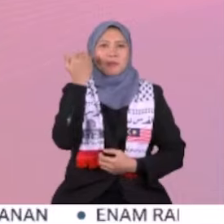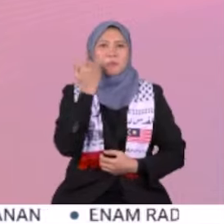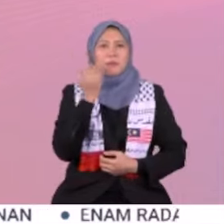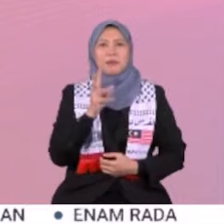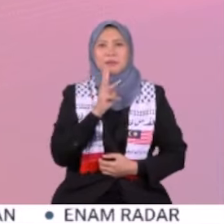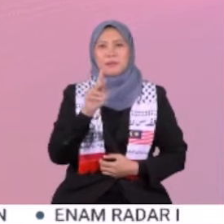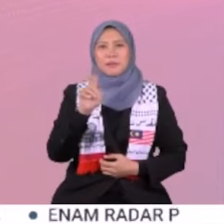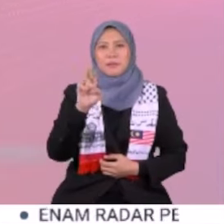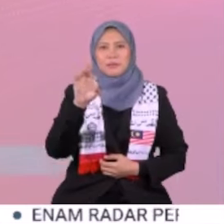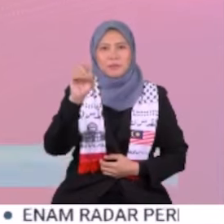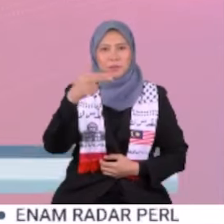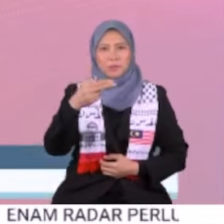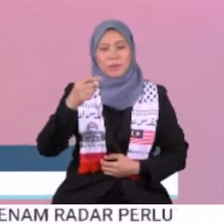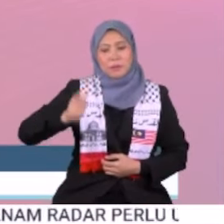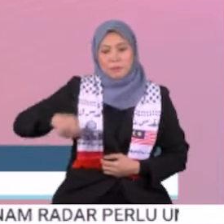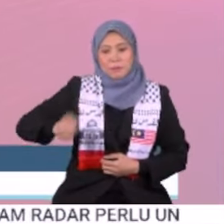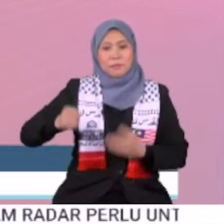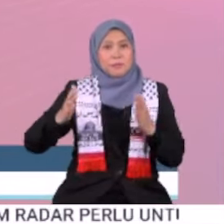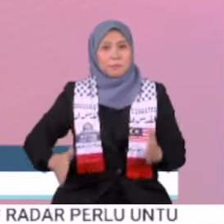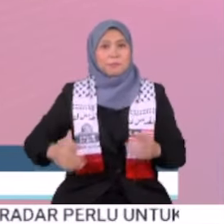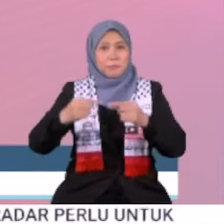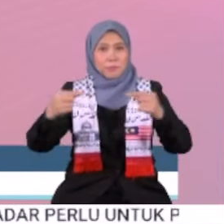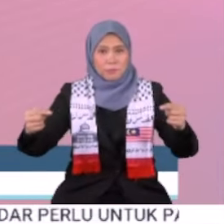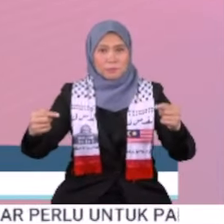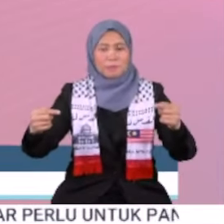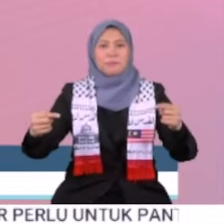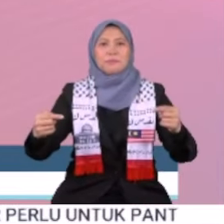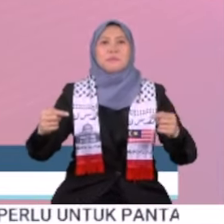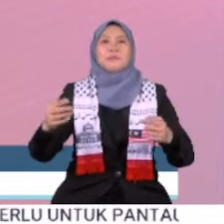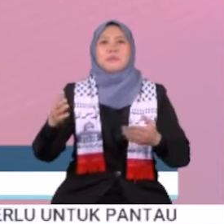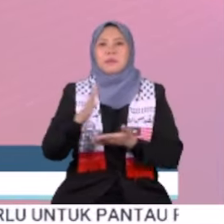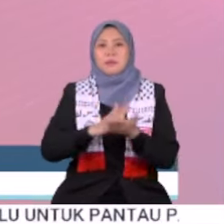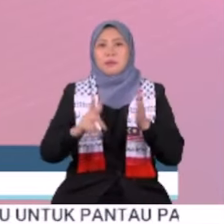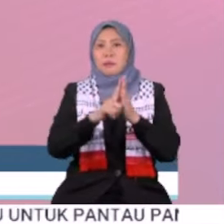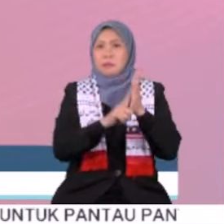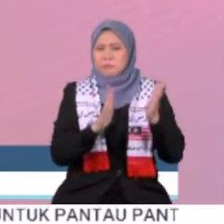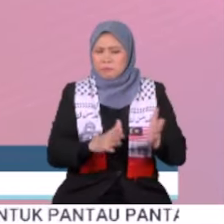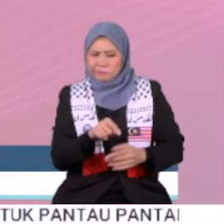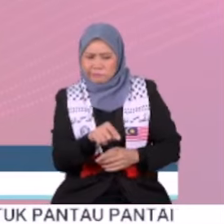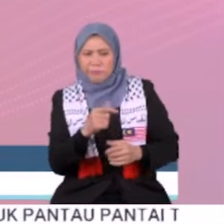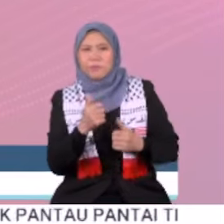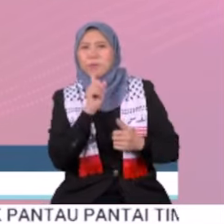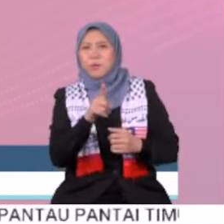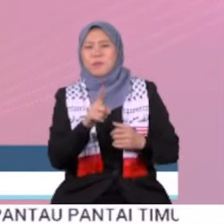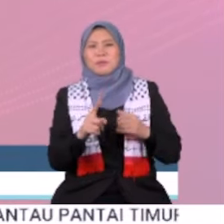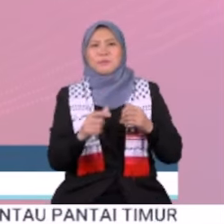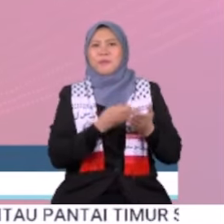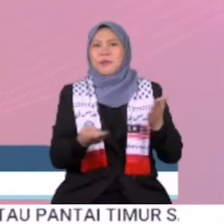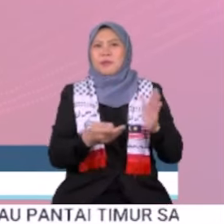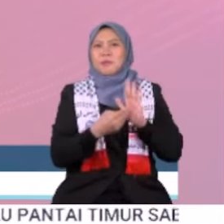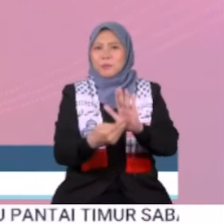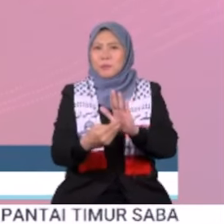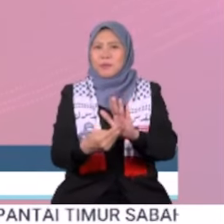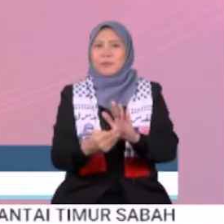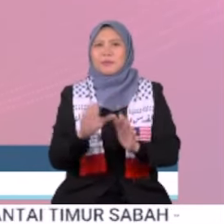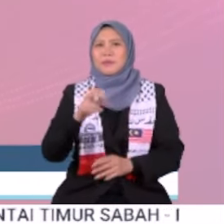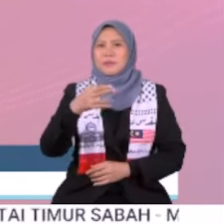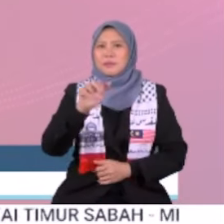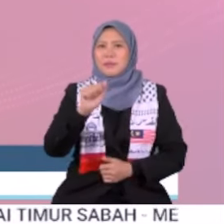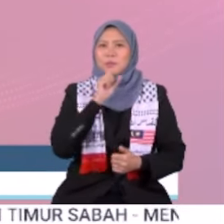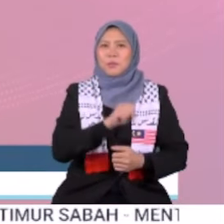Keroh. Hakim Muhammad Razi Abdul Hamid membuat keputusan itu selepas pihak pendakwaan gagal membuktikan kes prima facie terhadap Chua Xiao